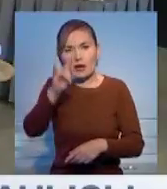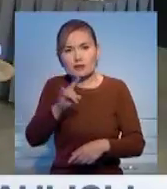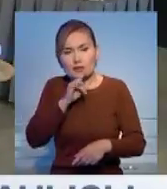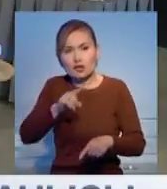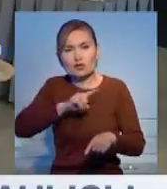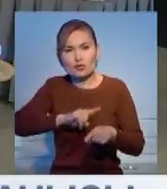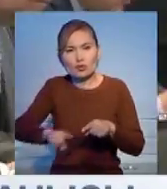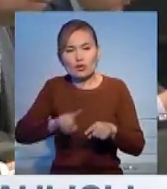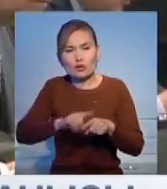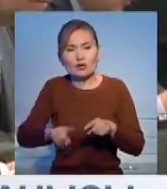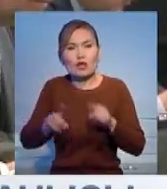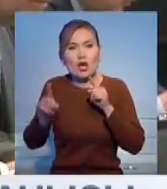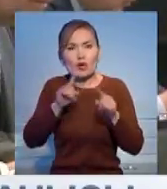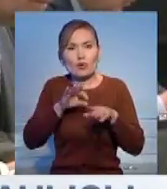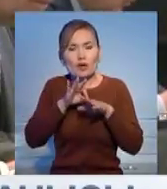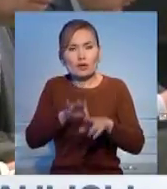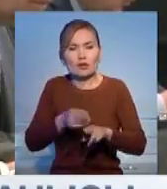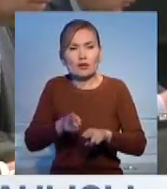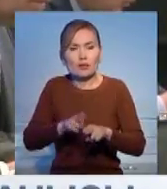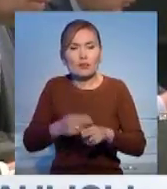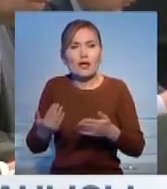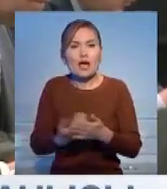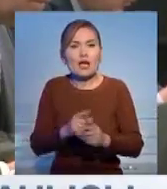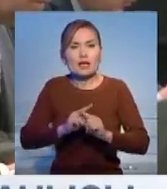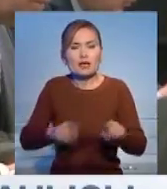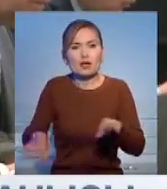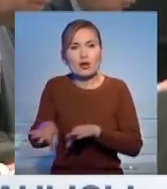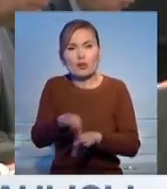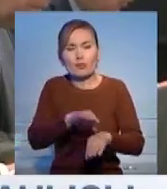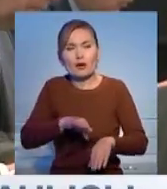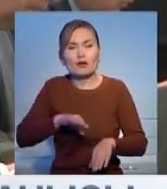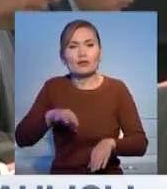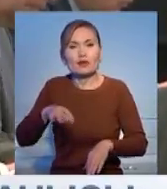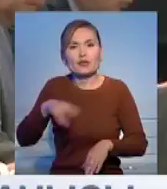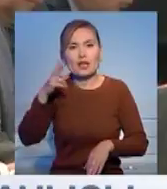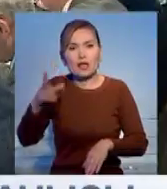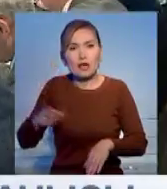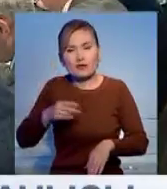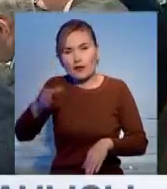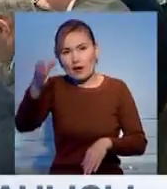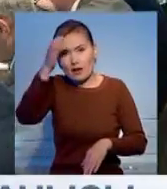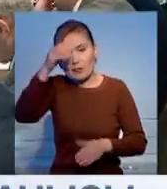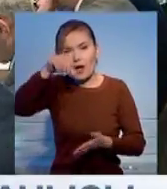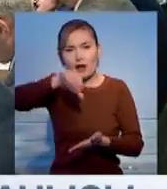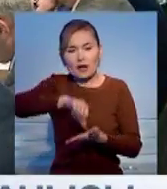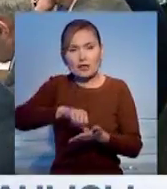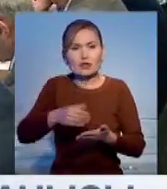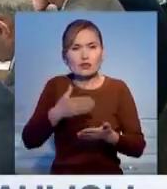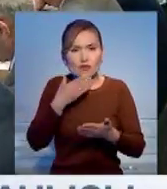Онда латвиялық жобалаушылар өзінің инновациялық жобаларын біздің елде таныстыра алады. Айжан